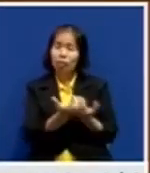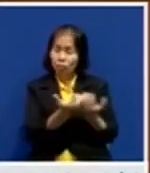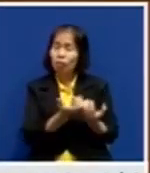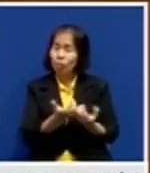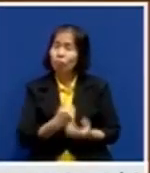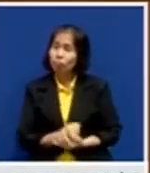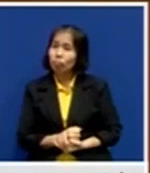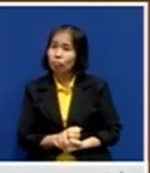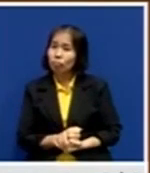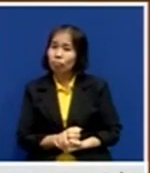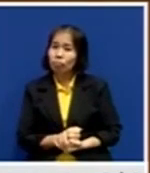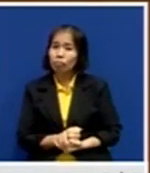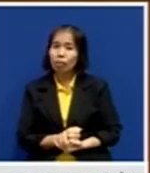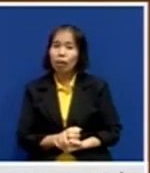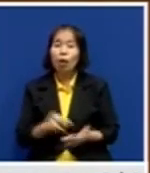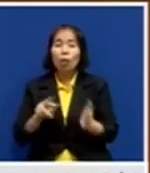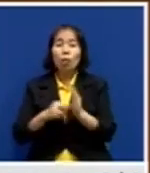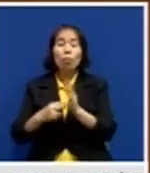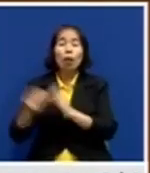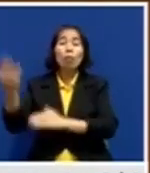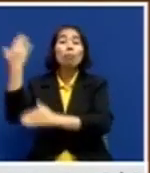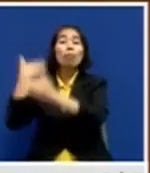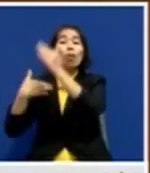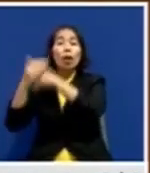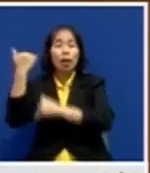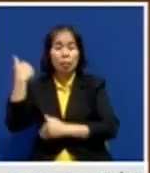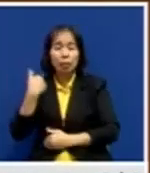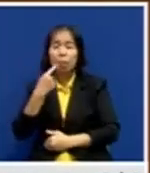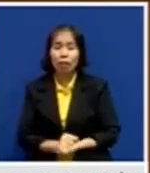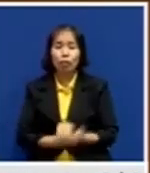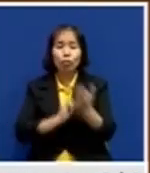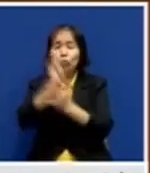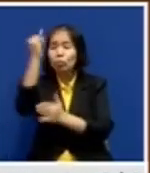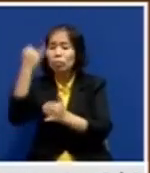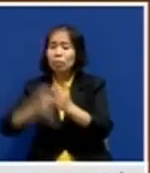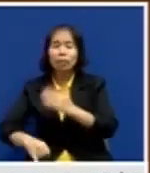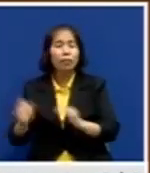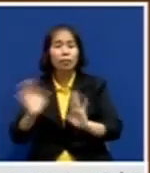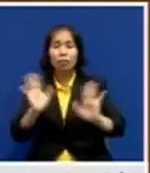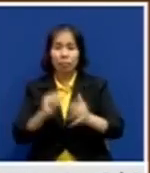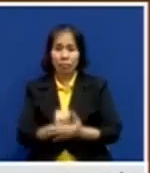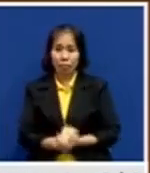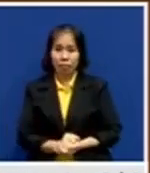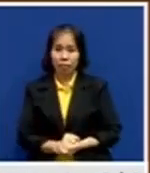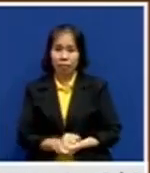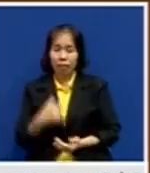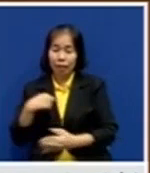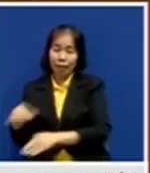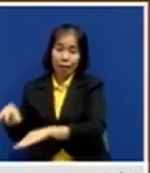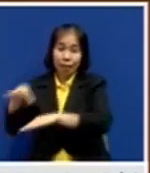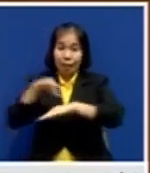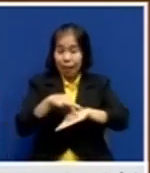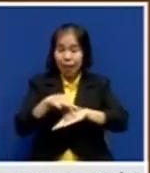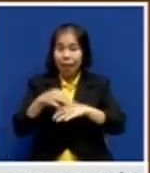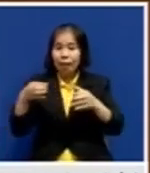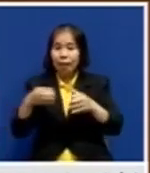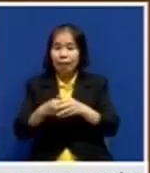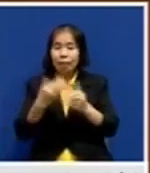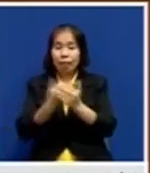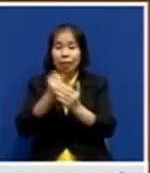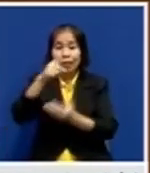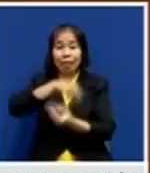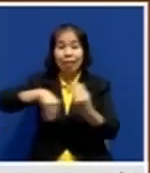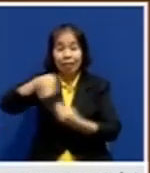เพราะว่าศาสตร์จะเป็นเครื่องชี้นำเลยว่าใครผิดใครถูกตอนที่เข้ามาผมประกาศกับทีมเศรษฐกิจที่วันนี้หลายคนไม่ได้เข้ามา